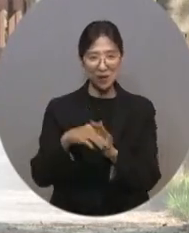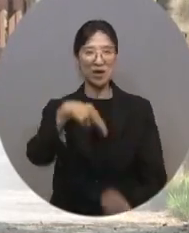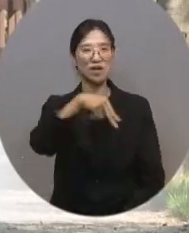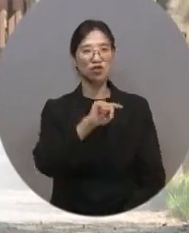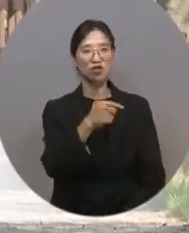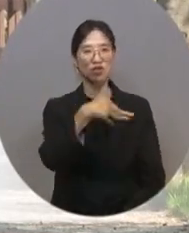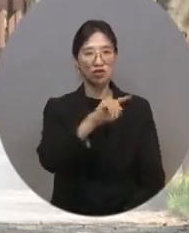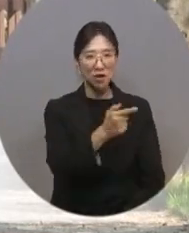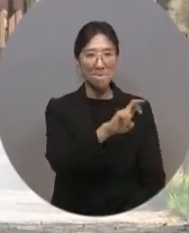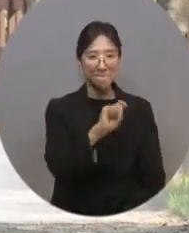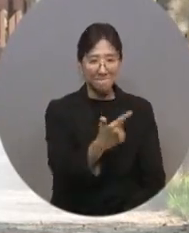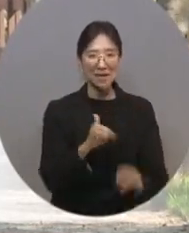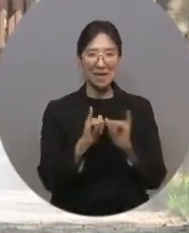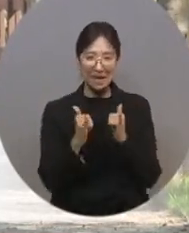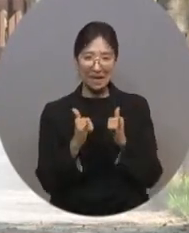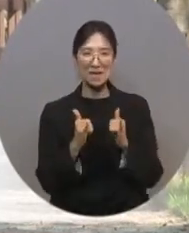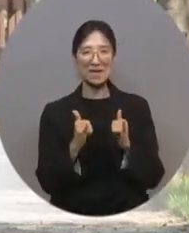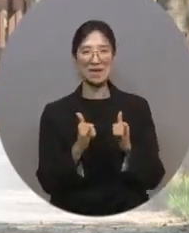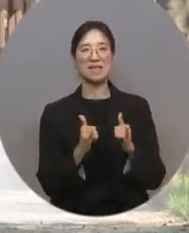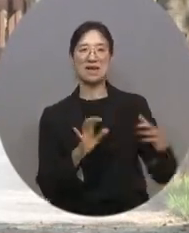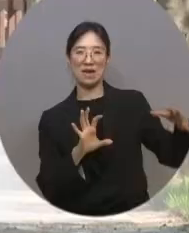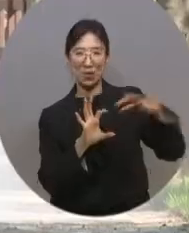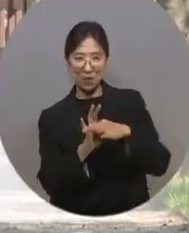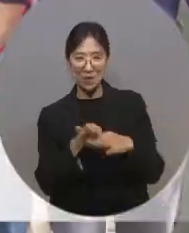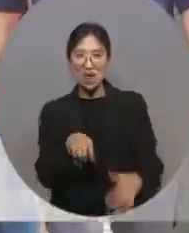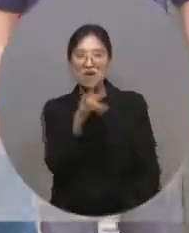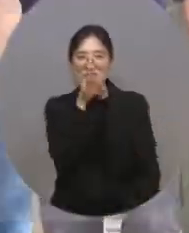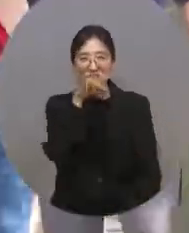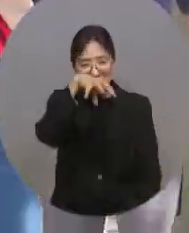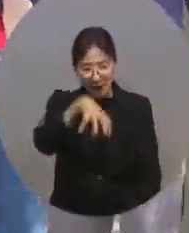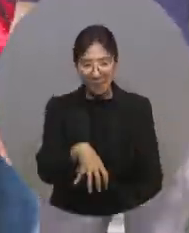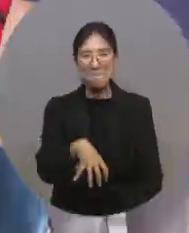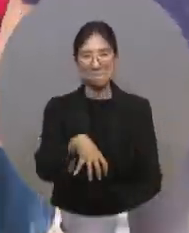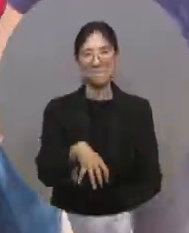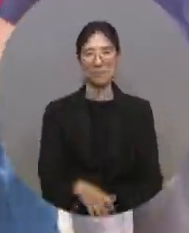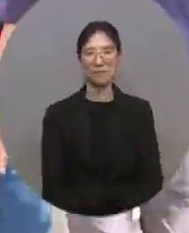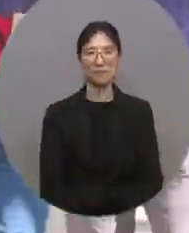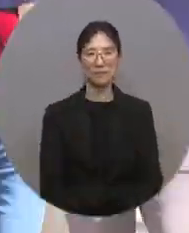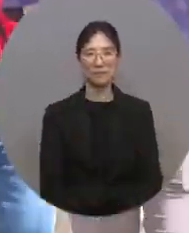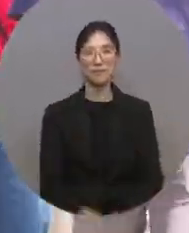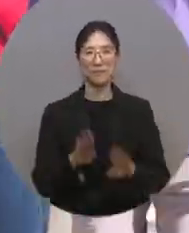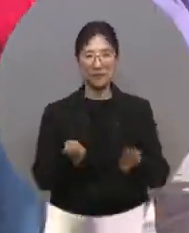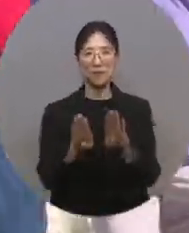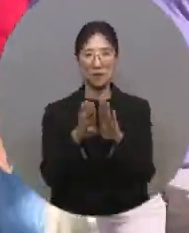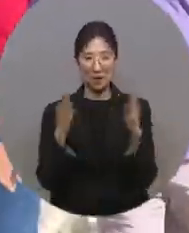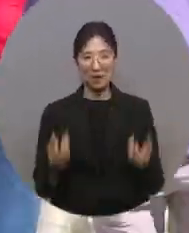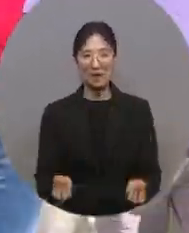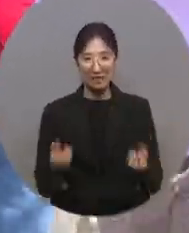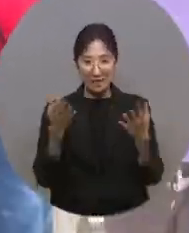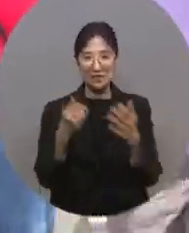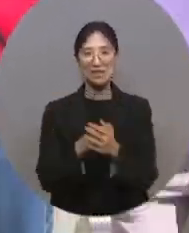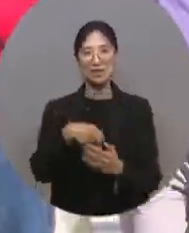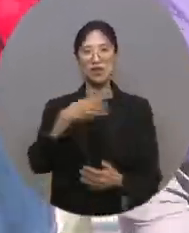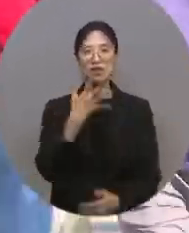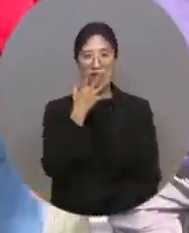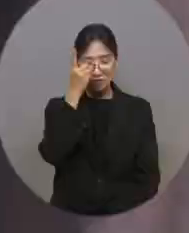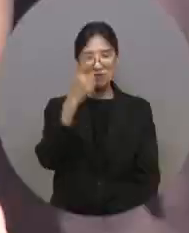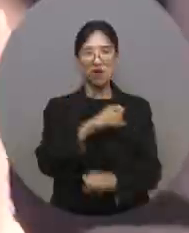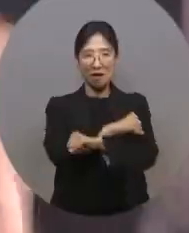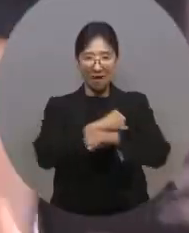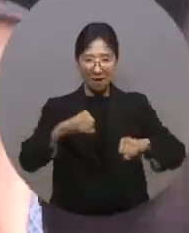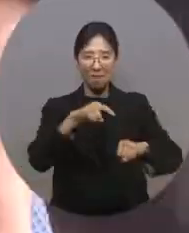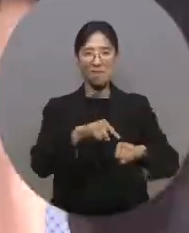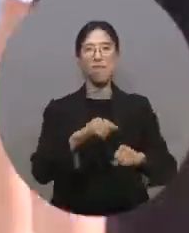순천만이 인간의 품으로 다시 돌아오면은 딱 가운데서 만나는 지점이 이번 열림식은 순천 갯벌을 지켜온 유산구역